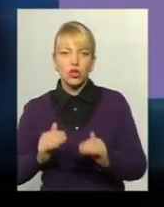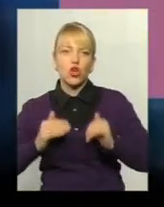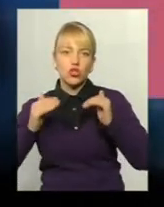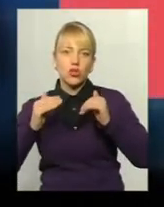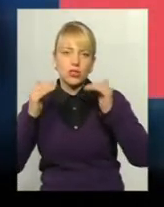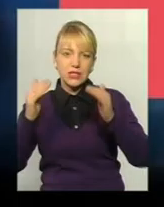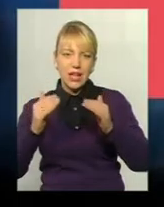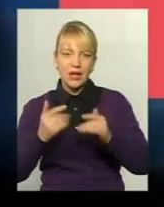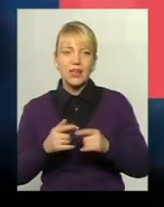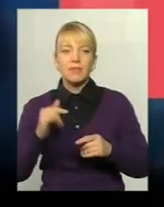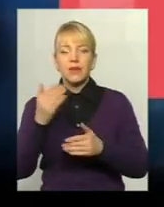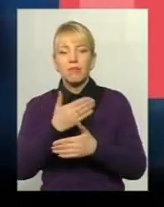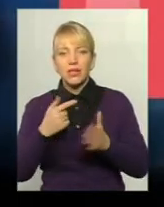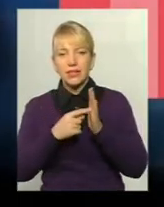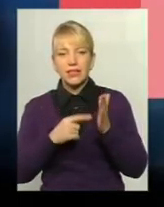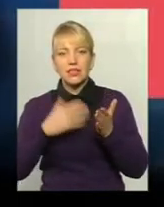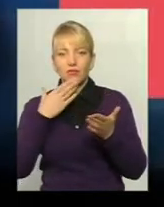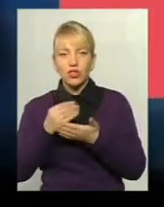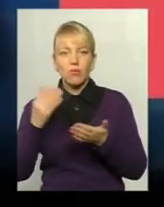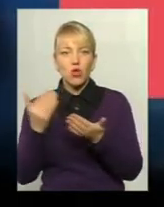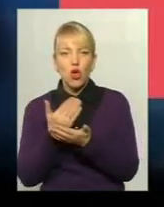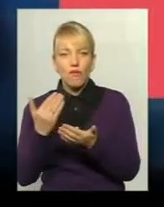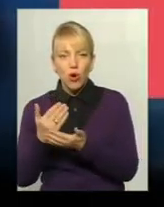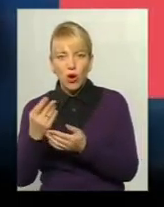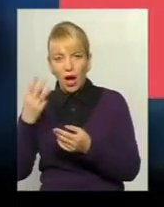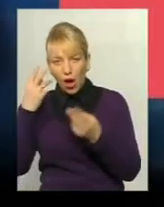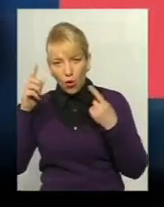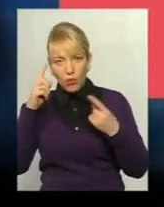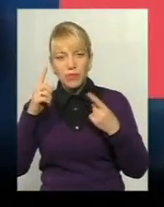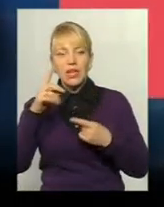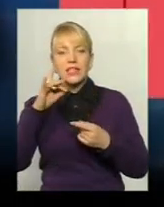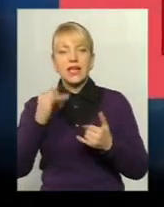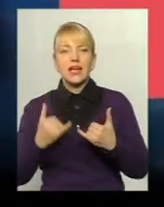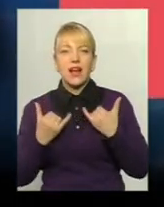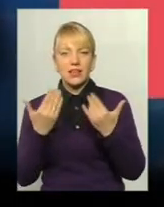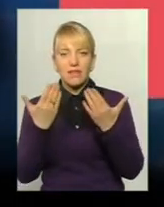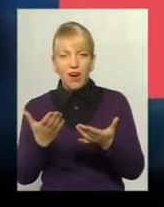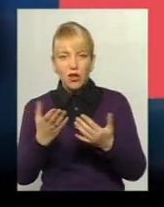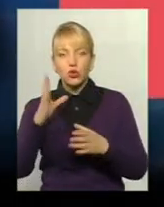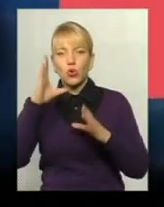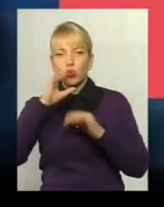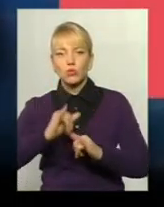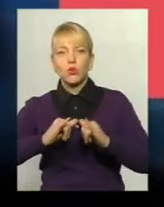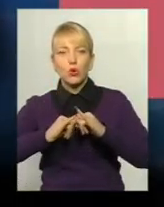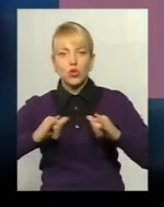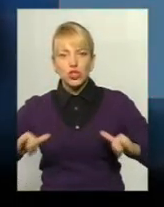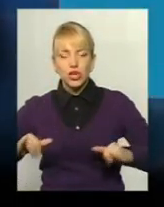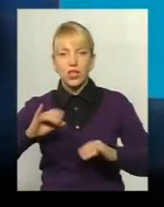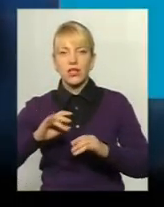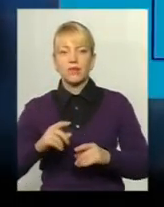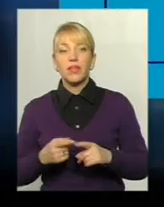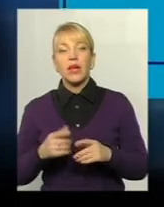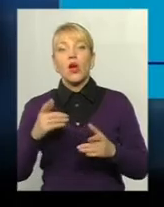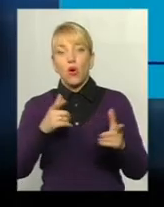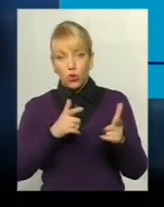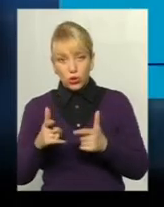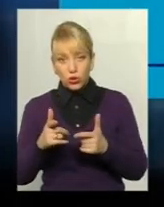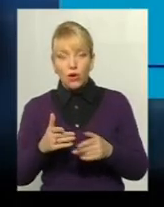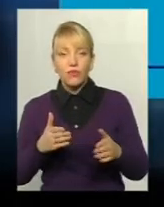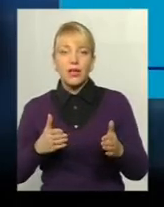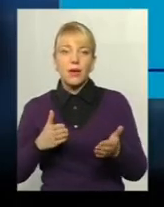Ми ділимося своїм ноу-хау заради вашого успіху, розширення, розвитку. Готові прибути до